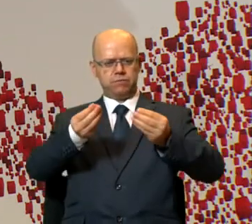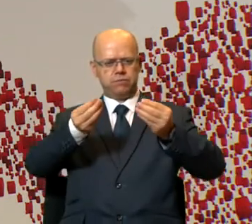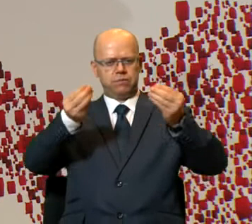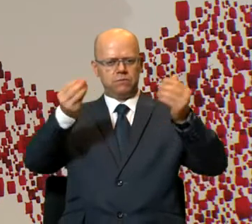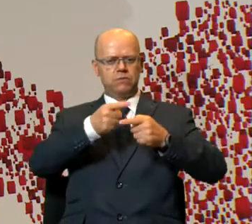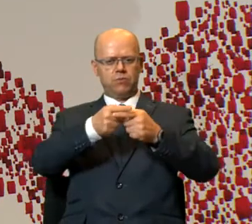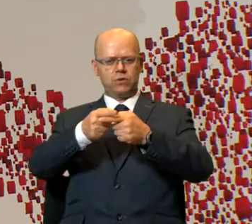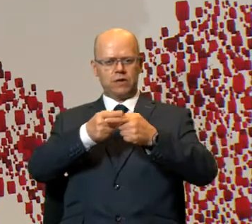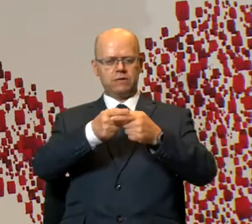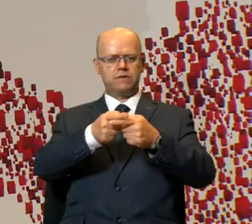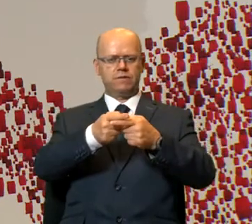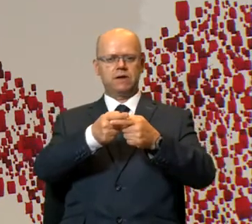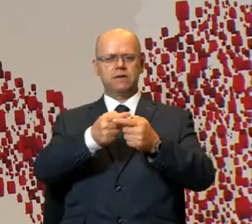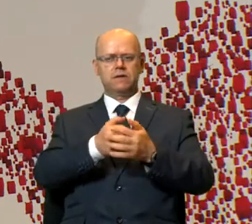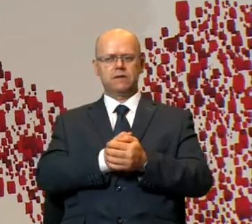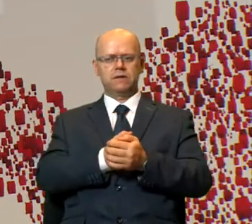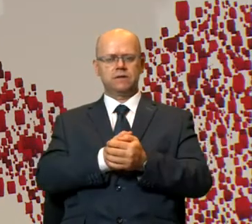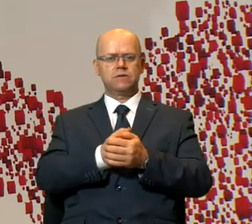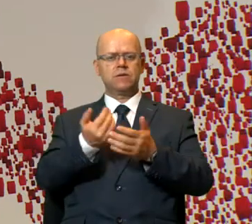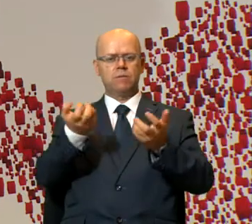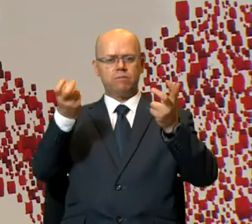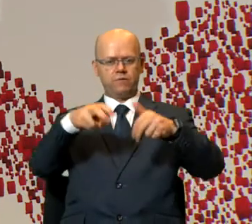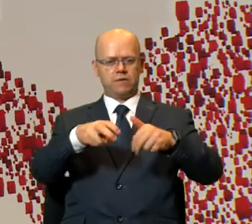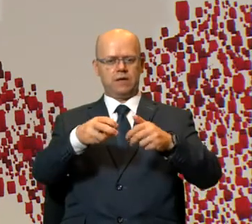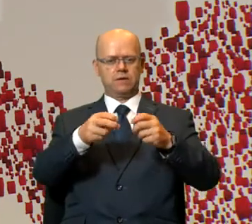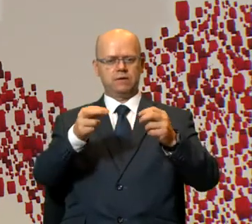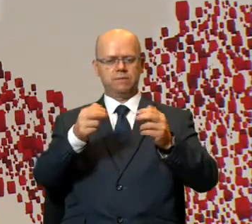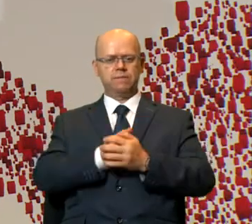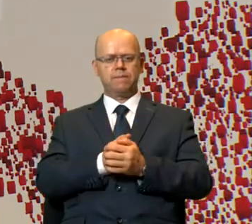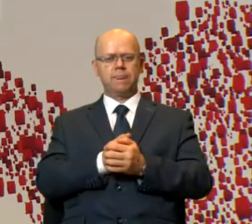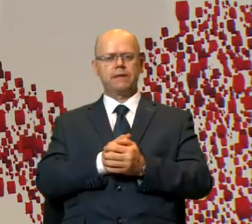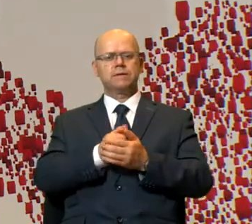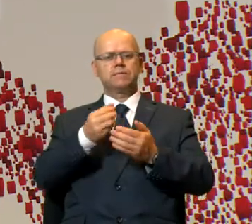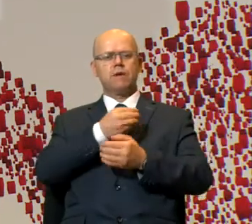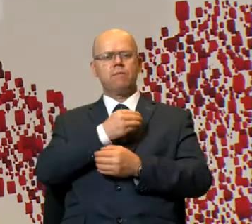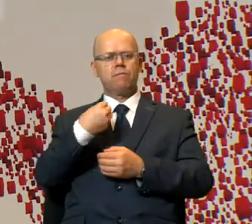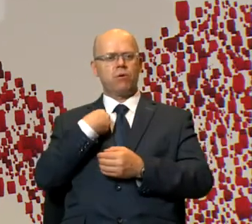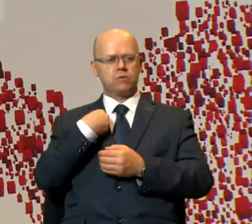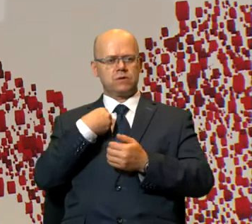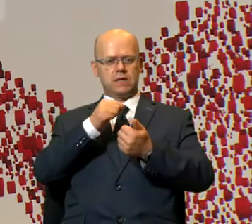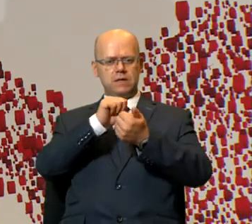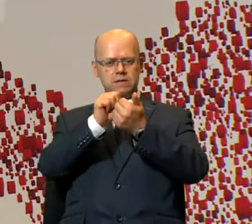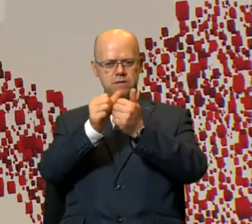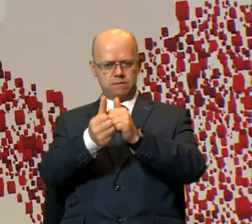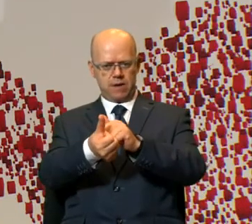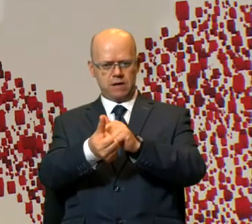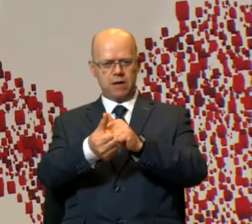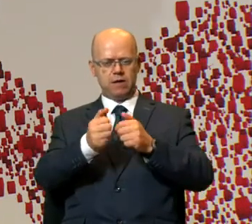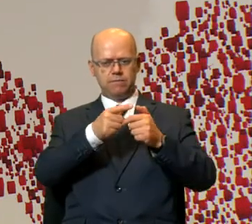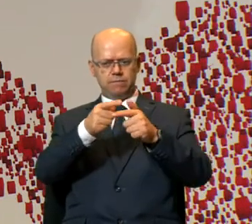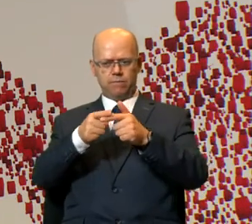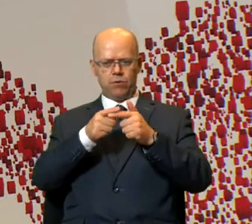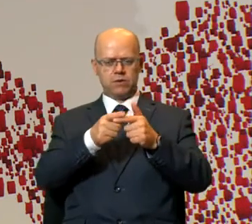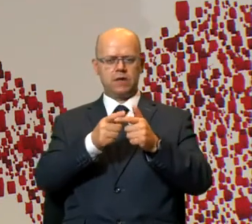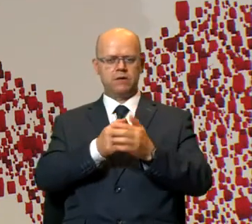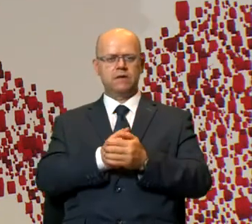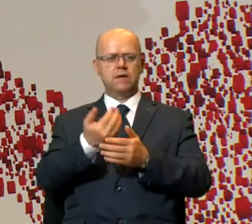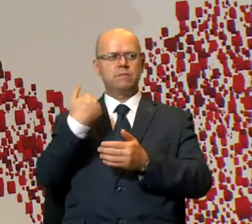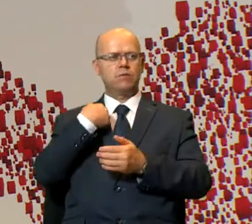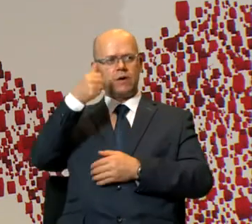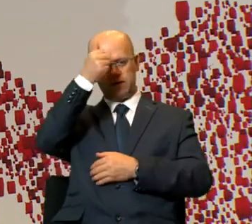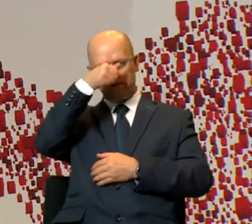społeczeństwa ona zachodzi. I polska transformacja ustrojowa nieprzypadkowo nazwana